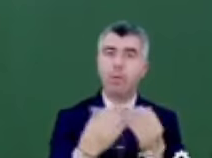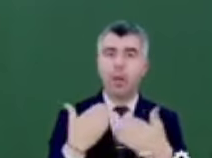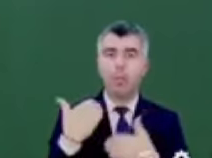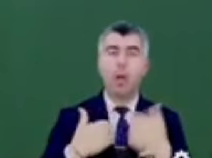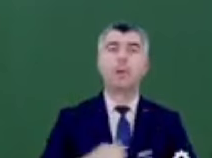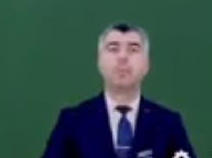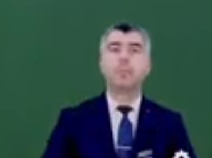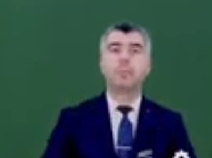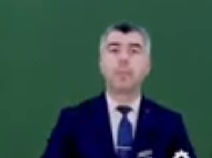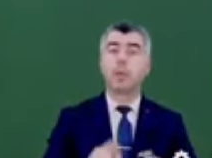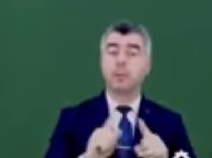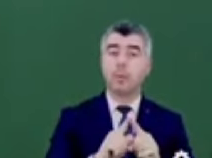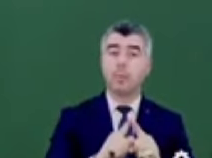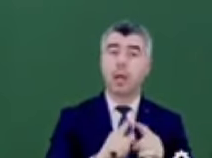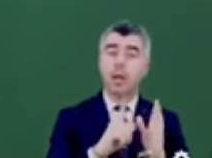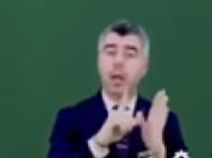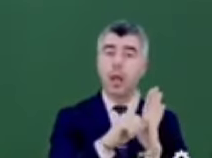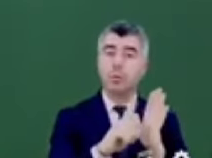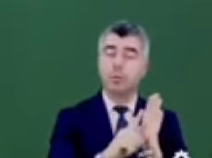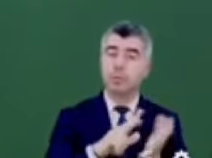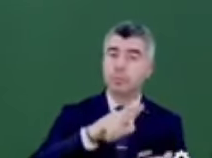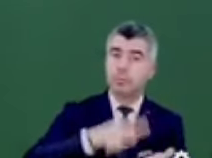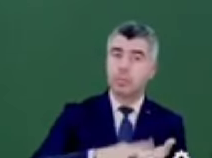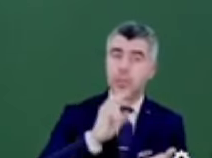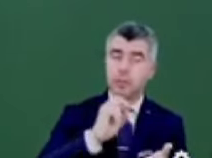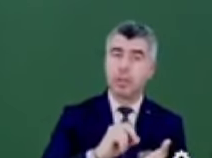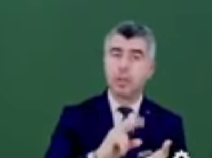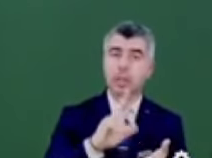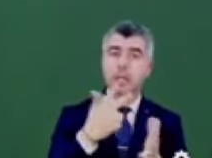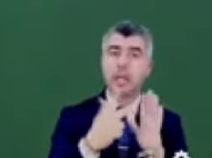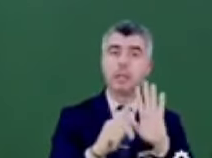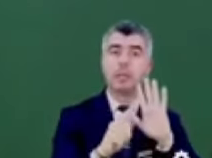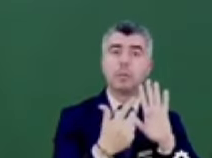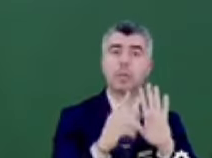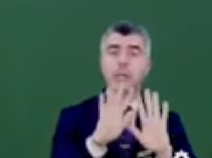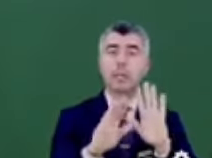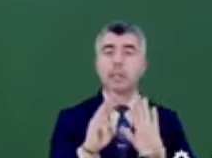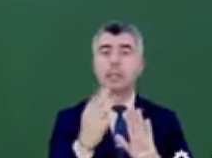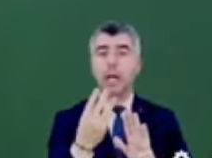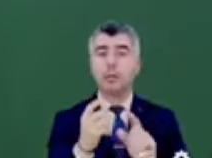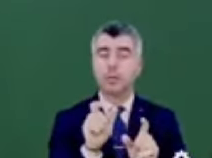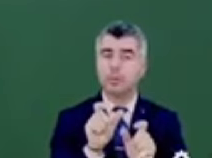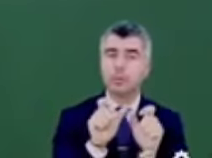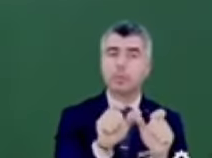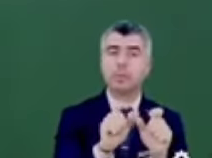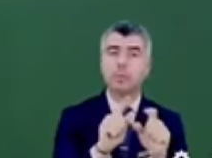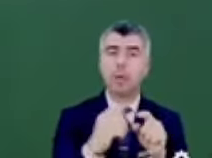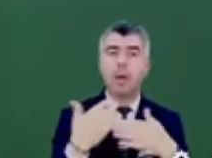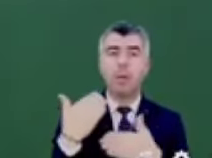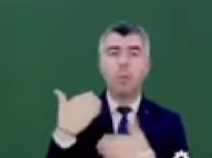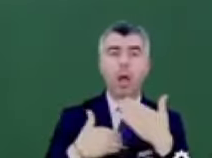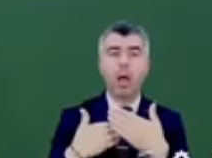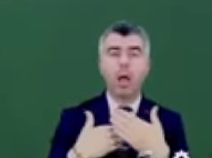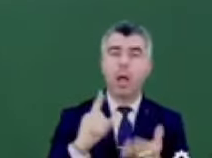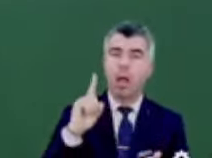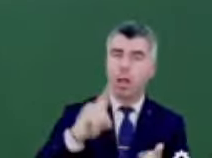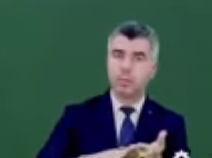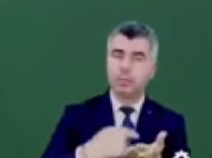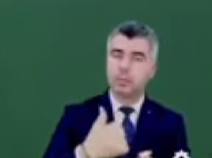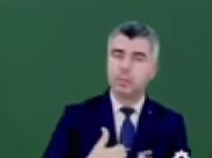المشروع تفعيلا للقانون الاطار رقم 97 13 المتعلق بحمايه حقوق الاشخاص في وضعيه